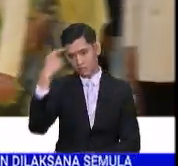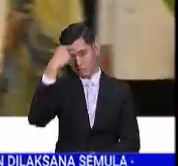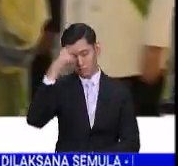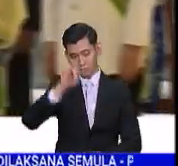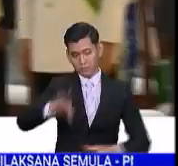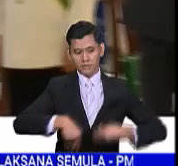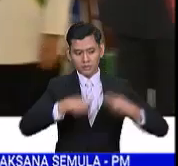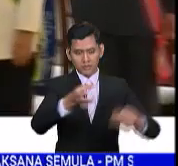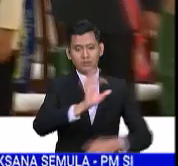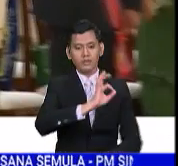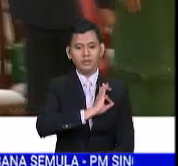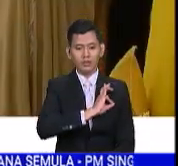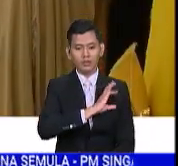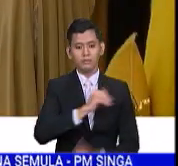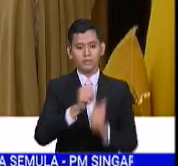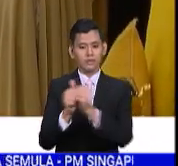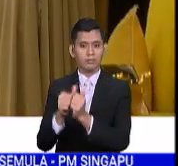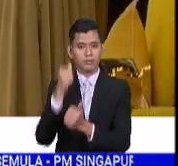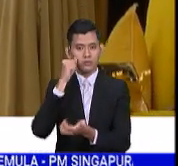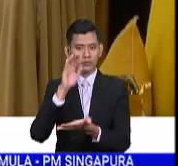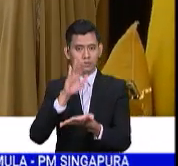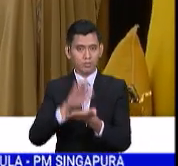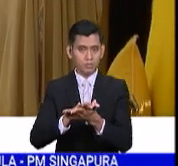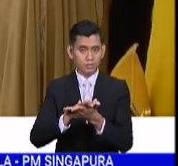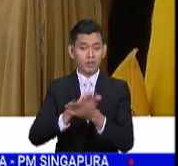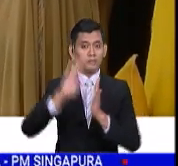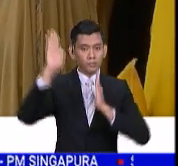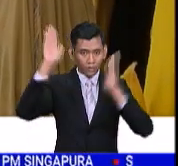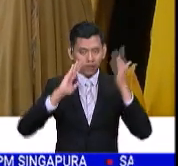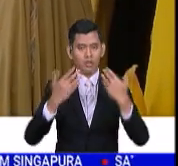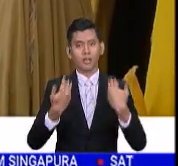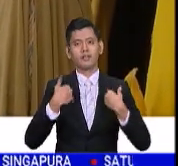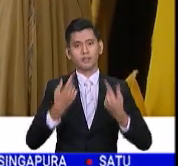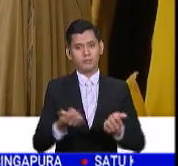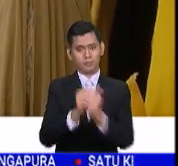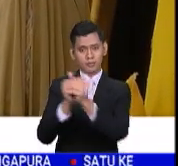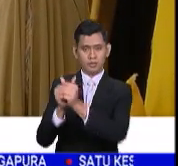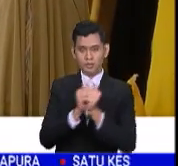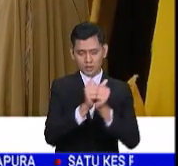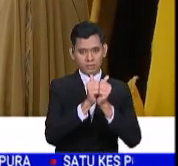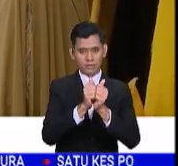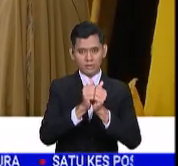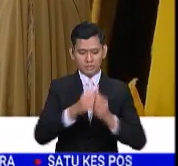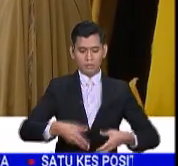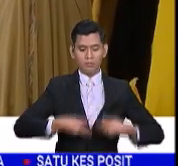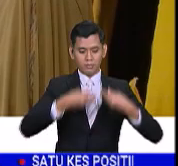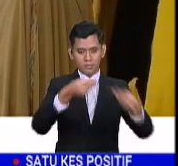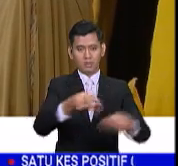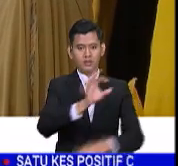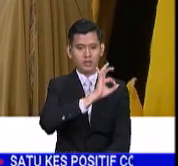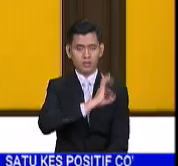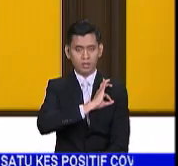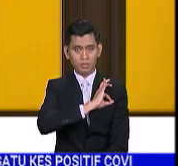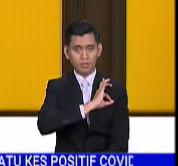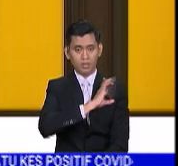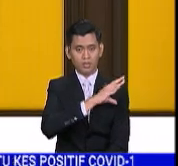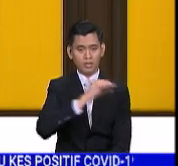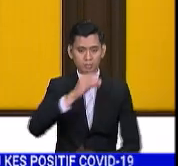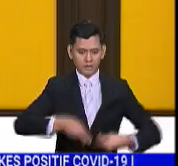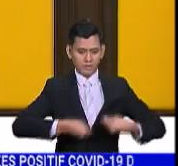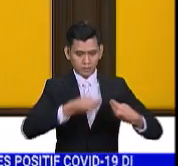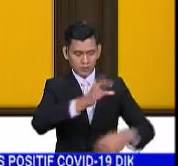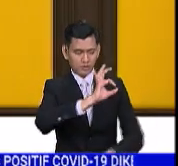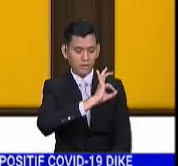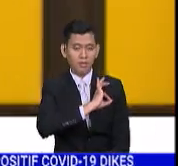itu ialah Raja Permaisuri agong tuanku Haja Azizah Aminah maimuna iskandariah Sri Paduka turut berkenan mengunjungi